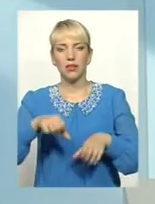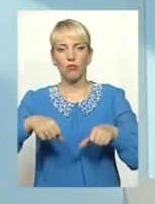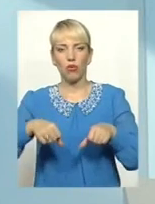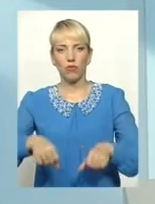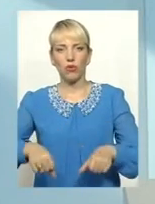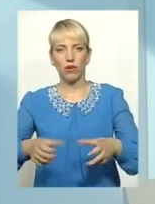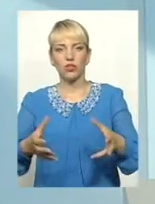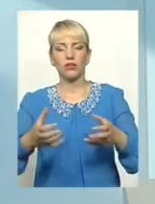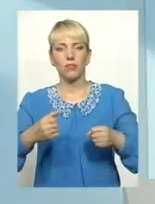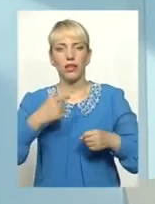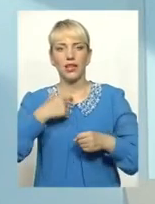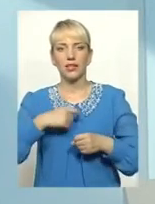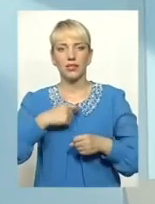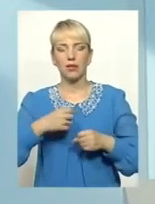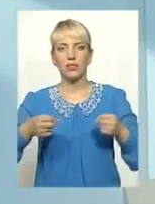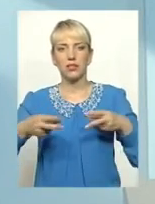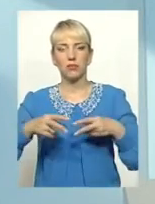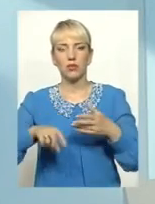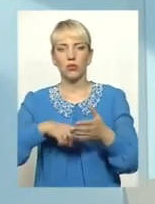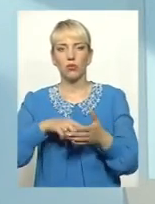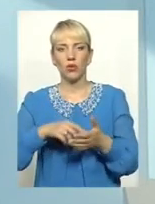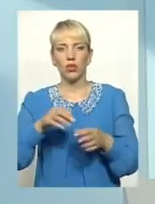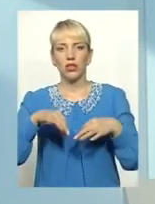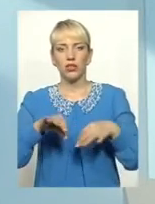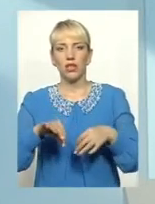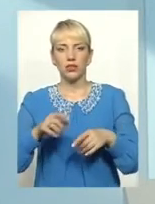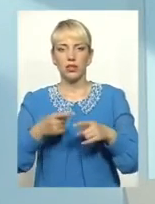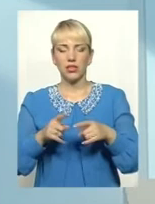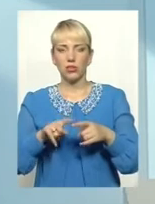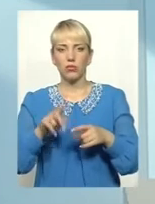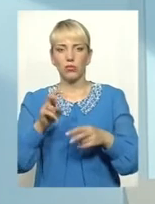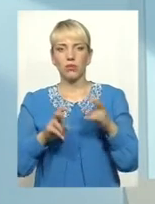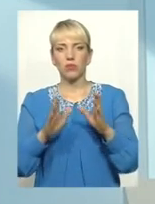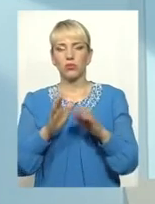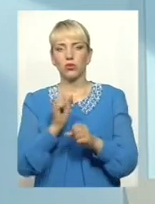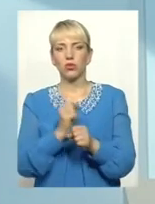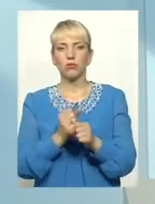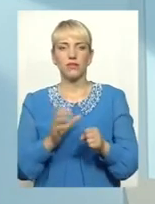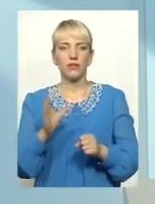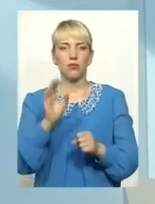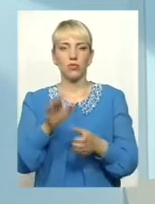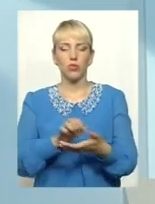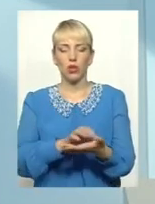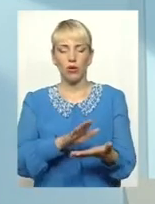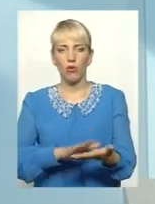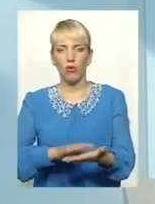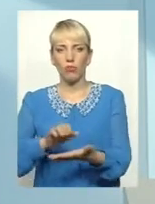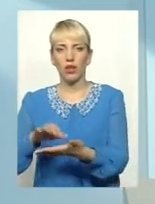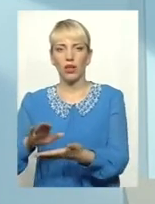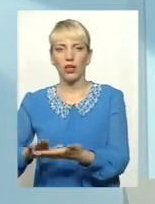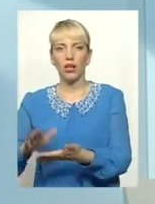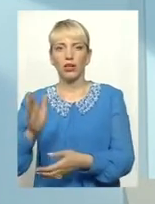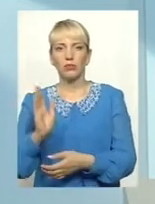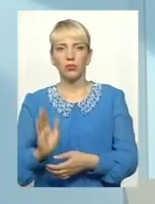себе комунальне підприємство, і на даному підприємстві буде зроблено все, і буде виконуватись облік, відповідні